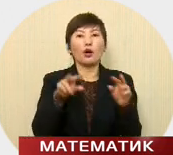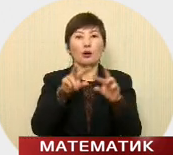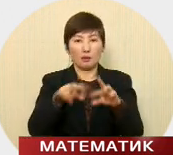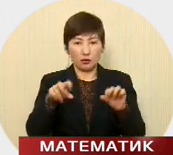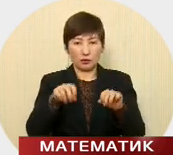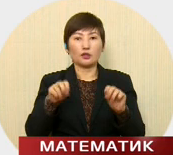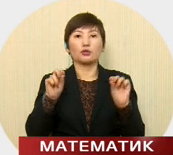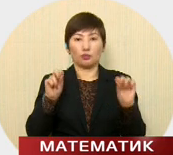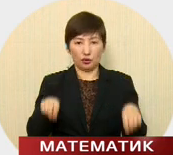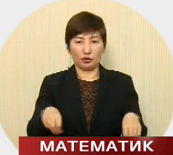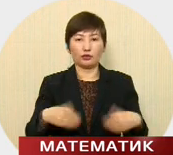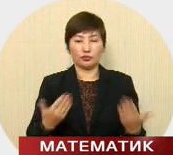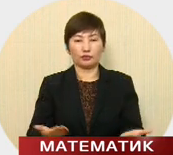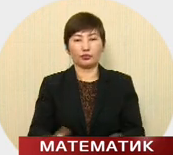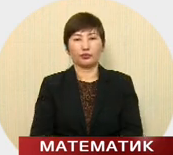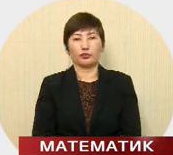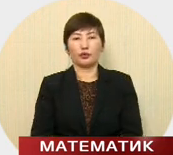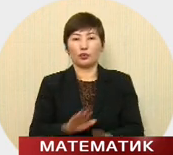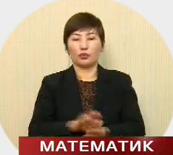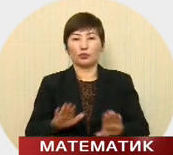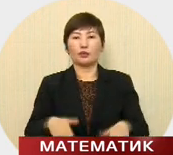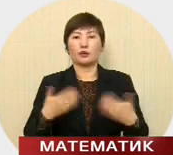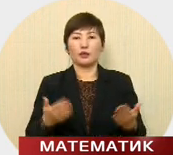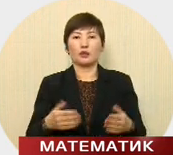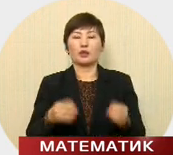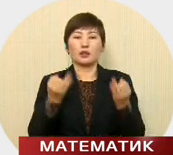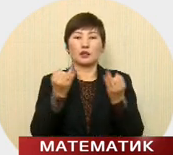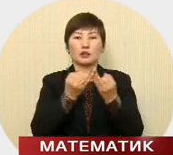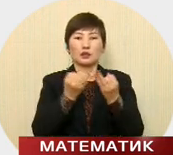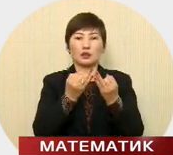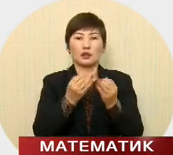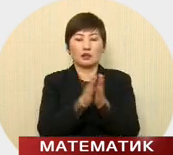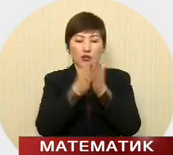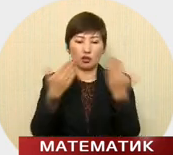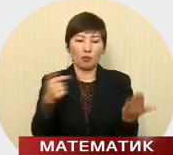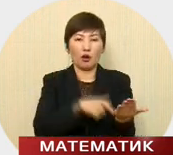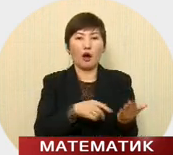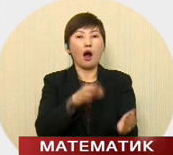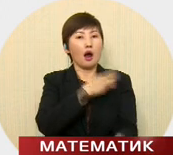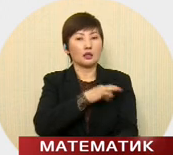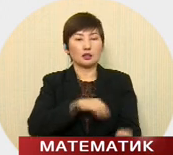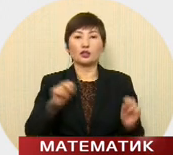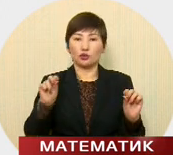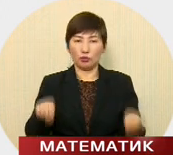www.econtent.edu.mn гэсэн сайтад байршсан байгаа. Хүүхдүүд та бүхэн энэ сайтаас татаад сурах бичгийг ашиглаж болно.